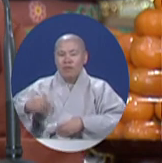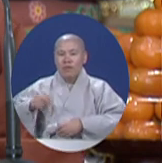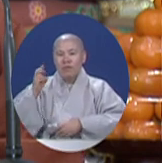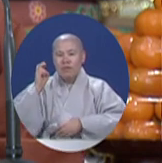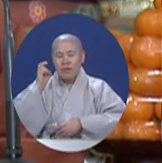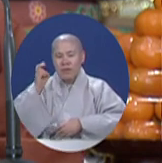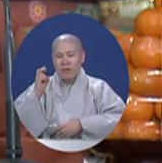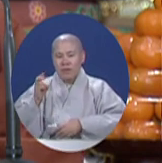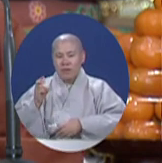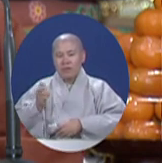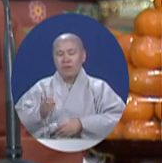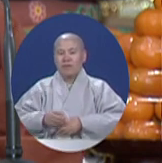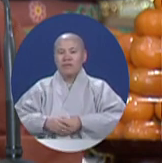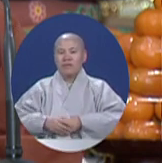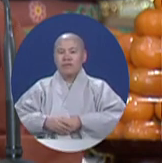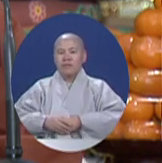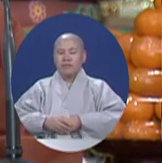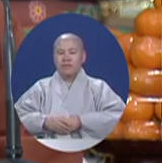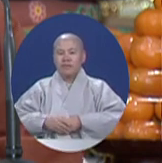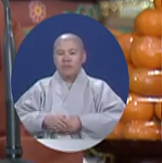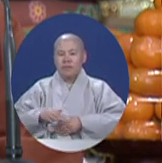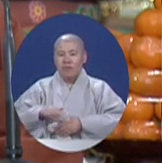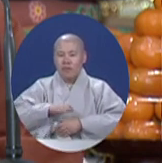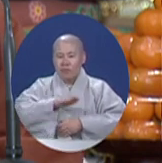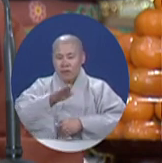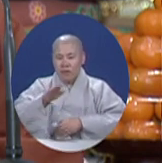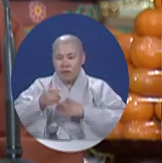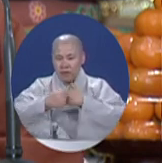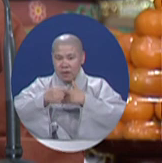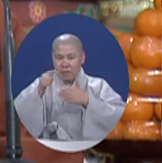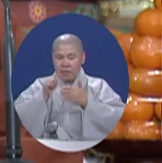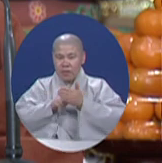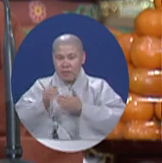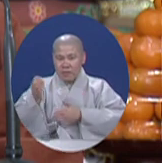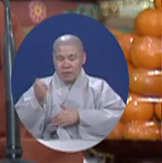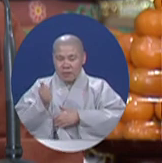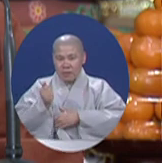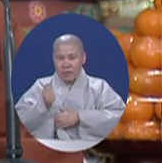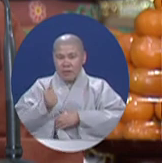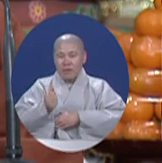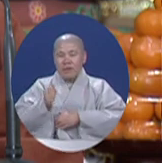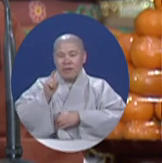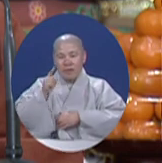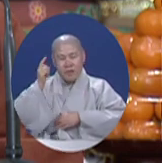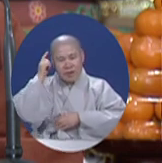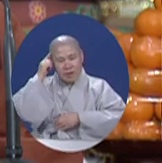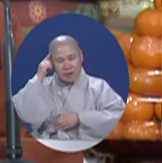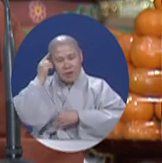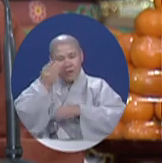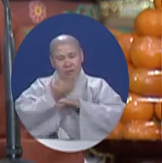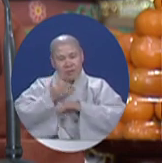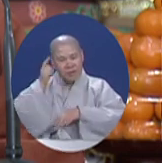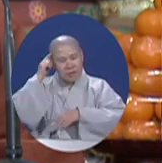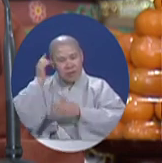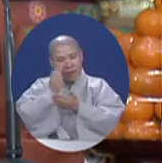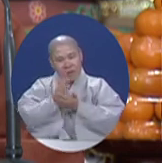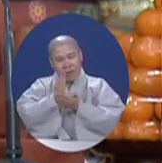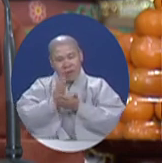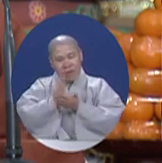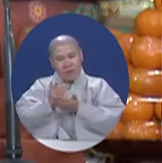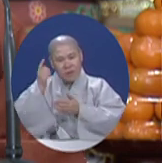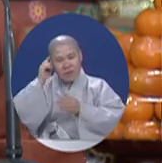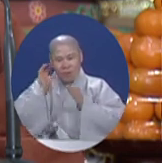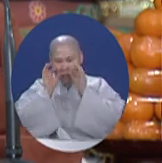이게 우리가 이겁니다. 우리는 우리 마음을 가지고 이 생각도 하고 저 생각도 하고 이것도